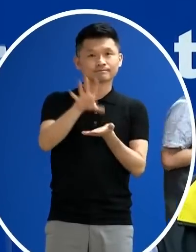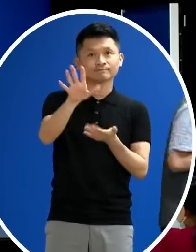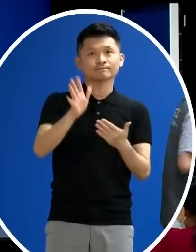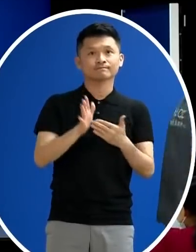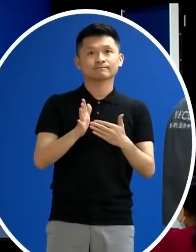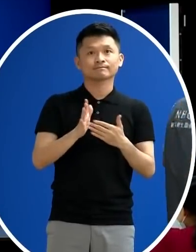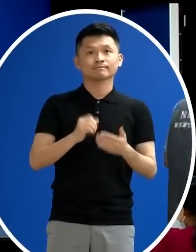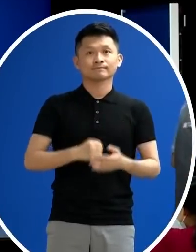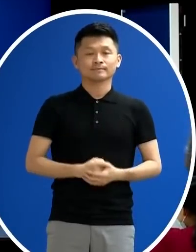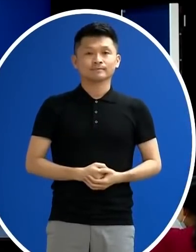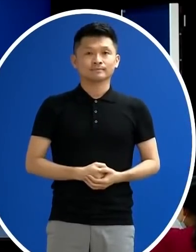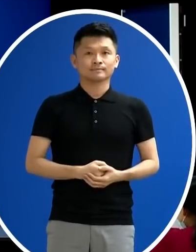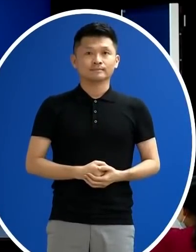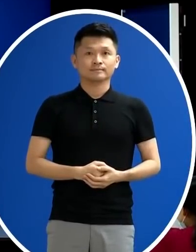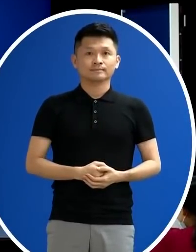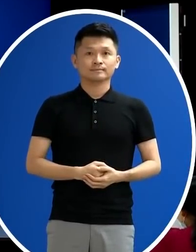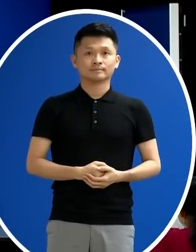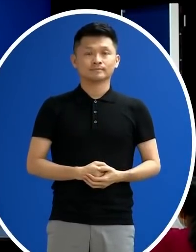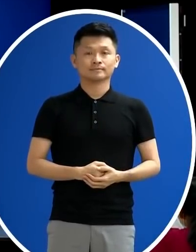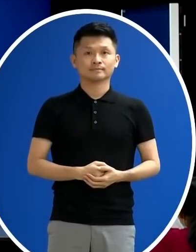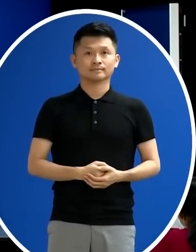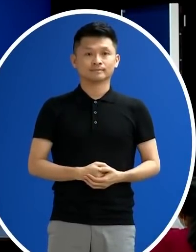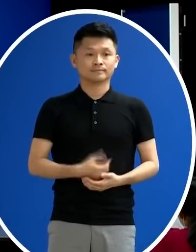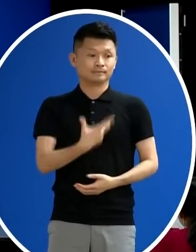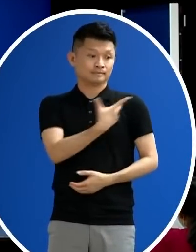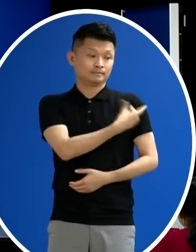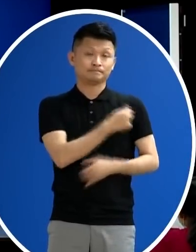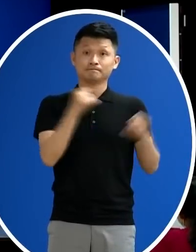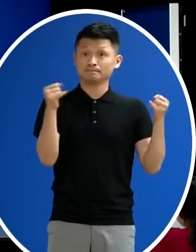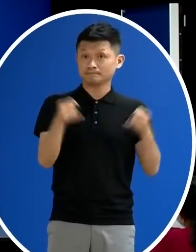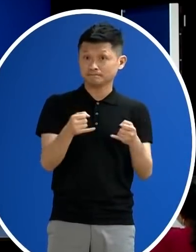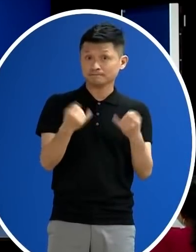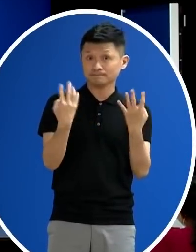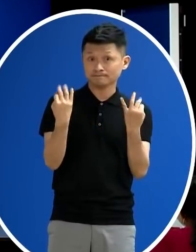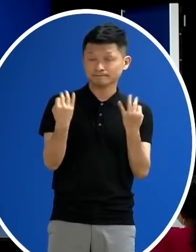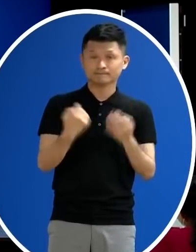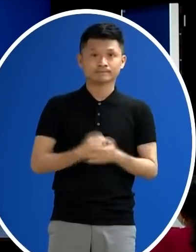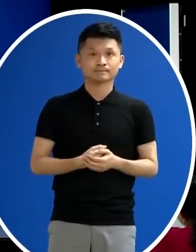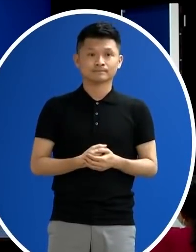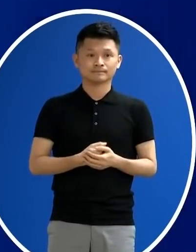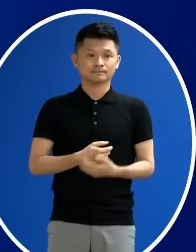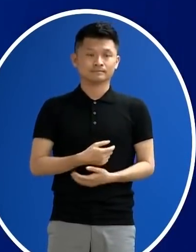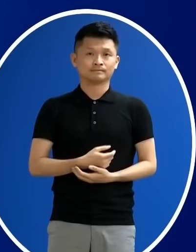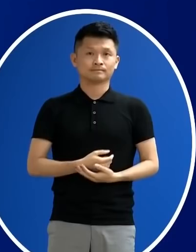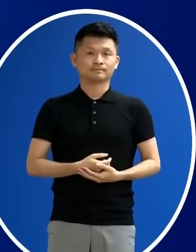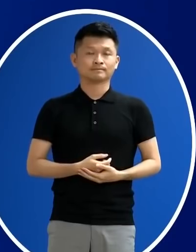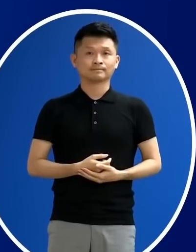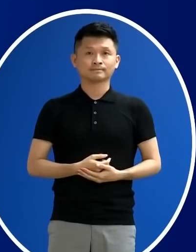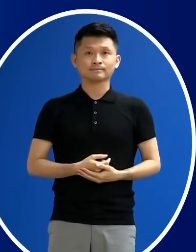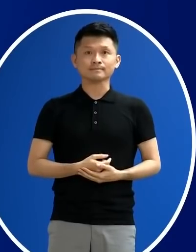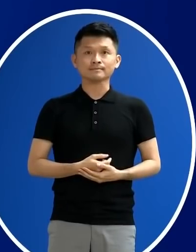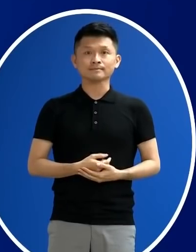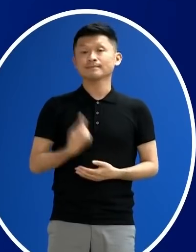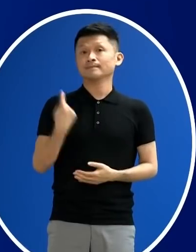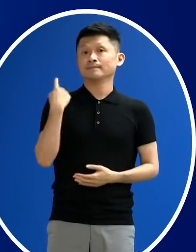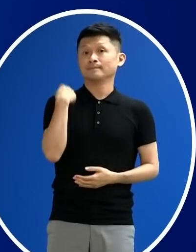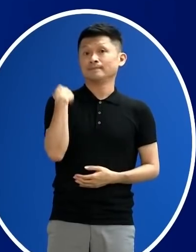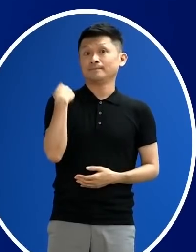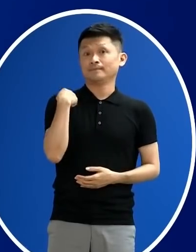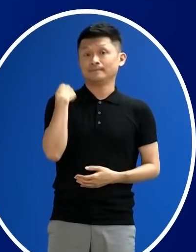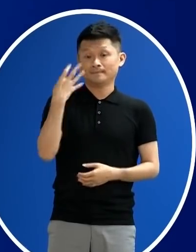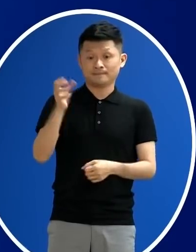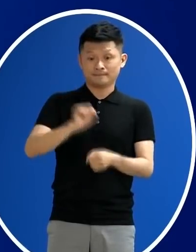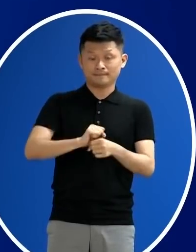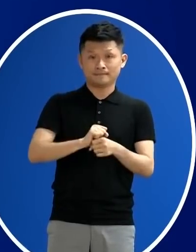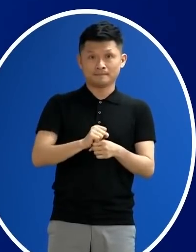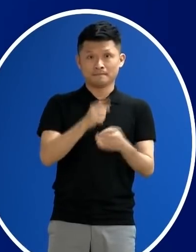告。 好，那疫苗不良反应是？ 有关不良事件的部分，就是昨天有新